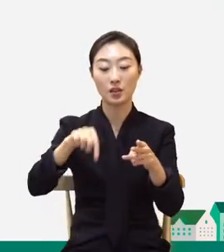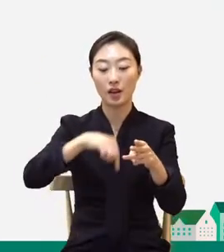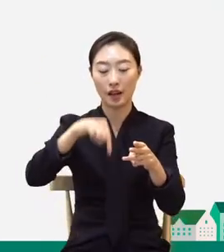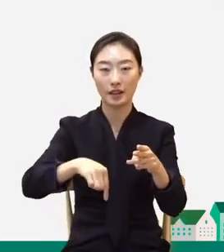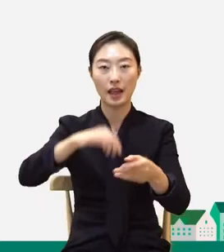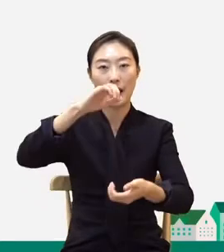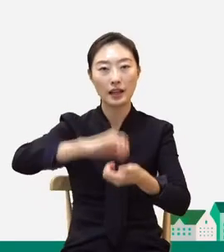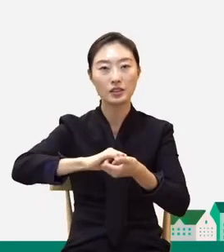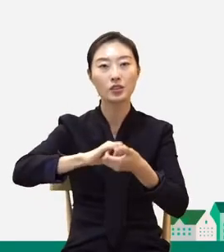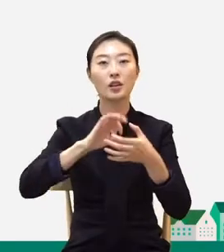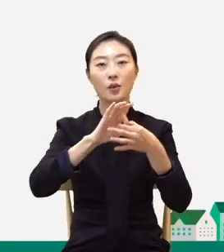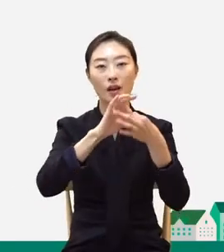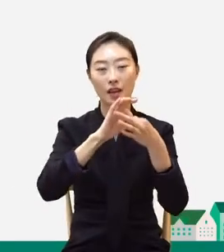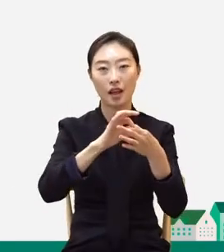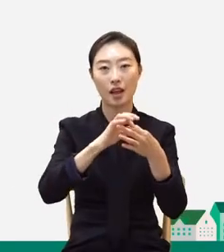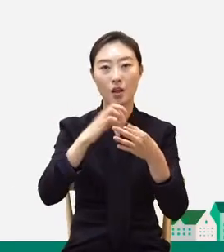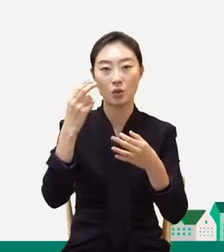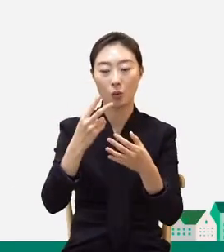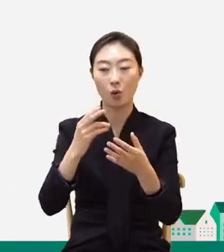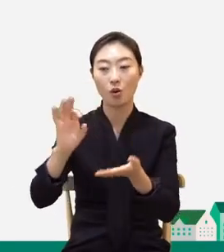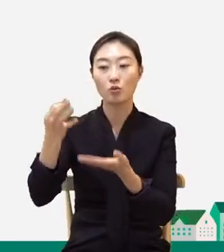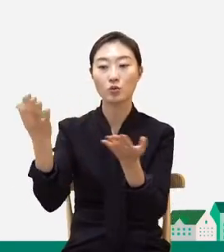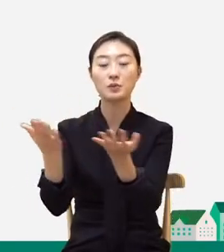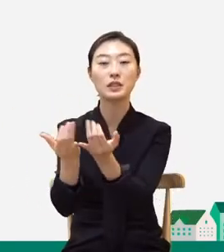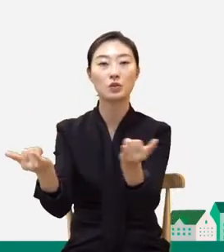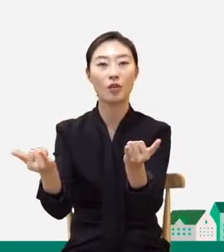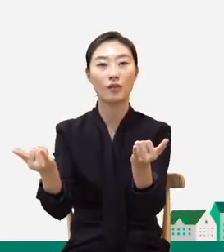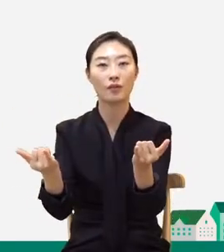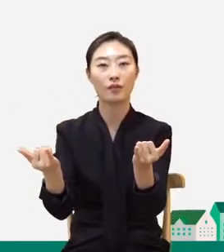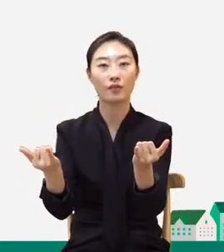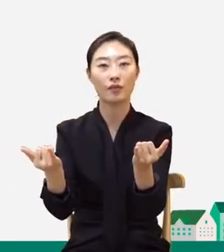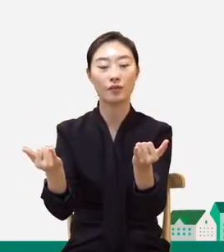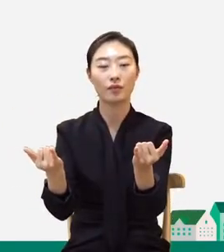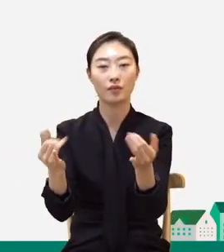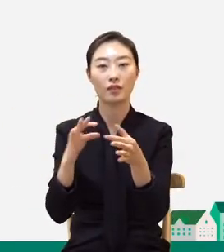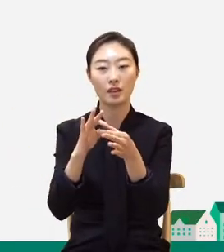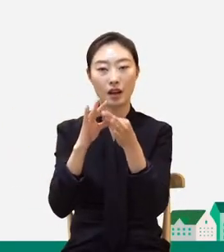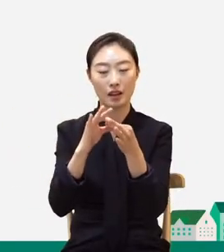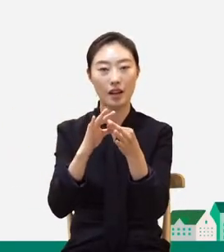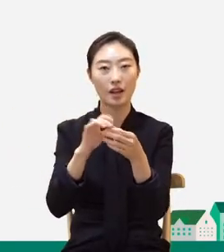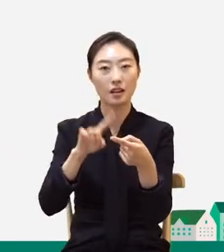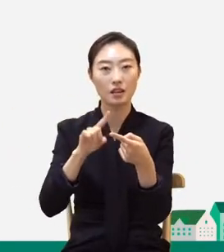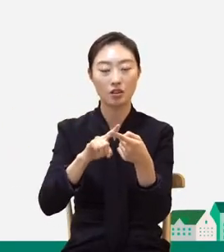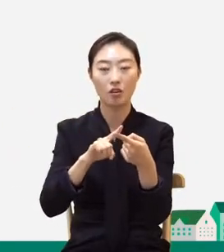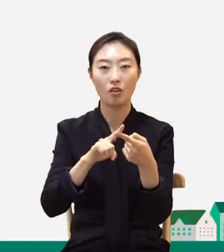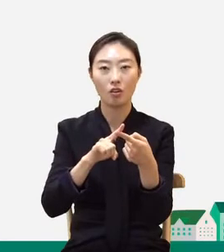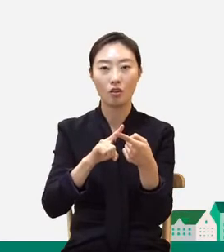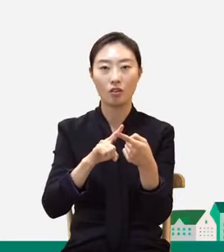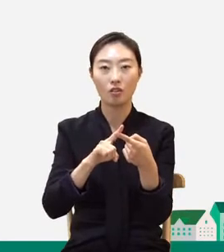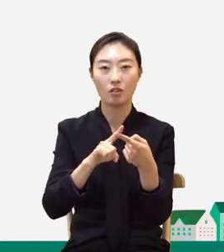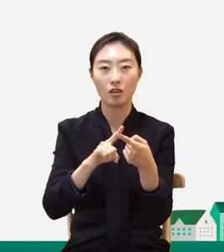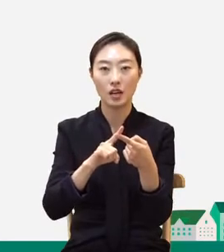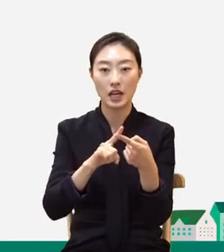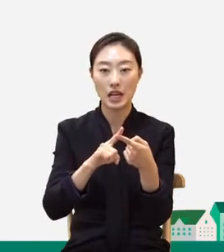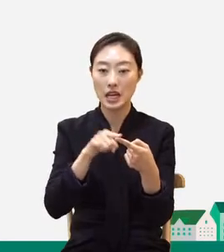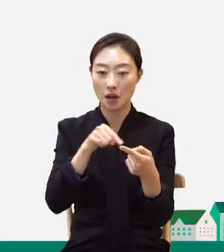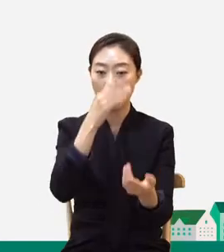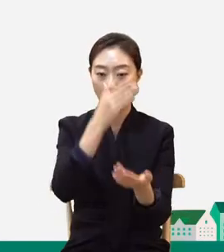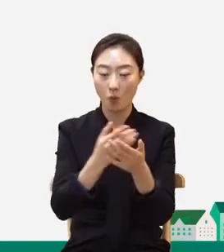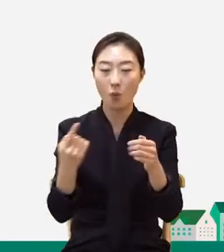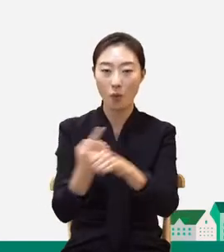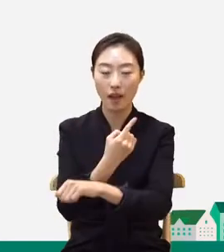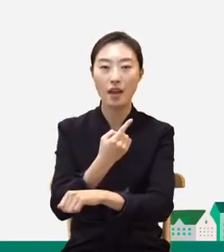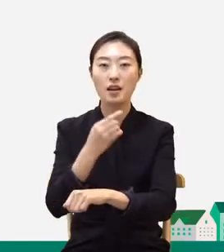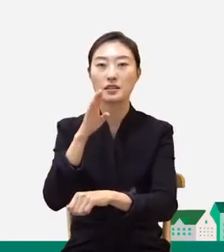한정된 관계나 유급 직원을 중심으로 한 관계 맺기가 주요해서 지역사회 보통의 관계를 가질 수 있고